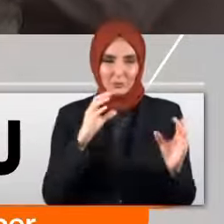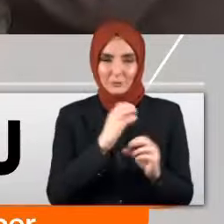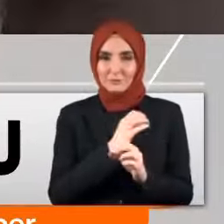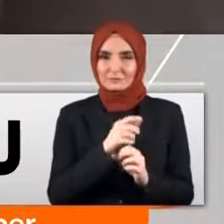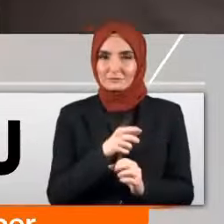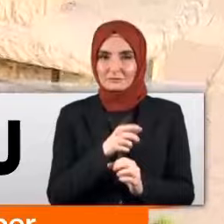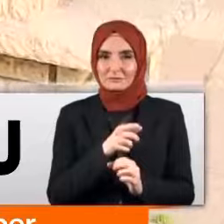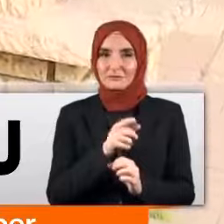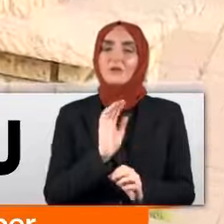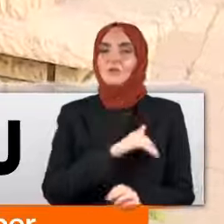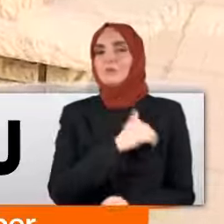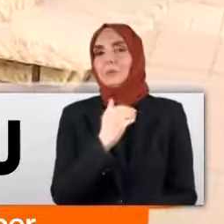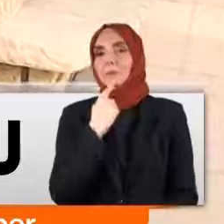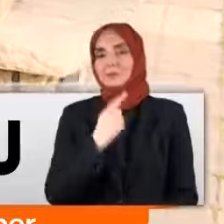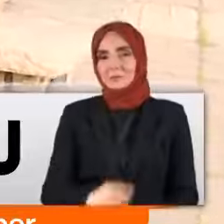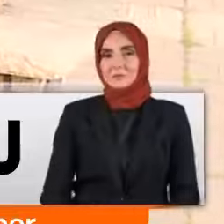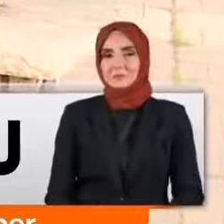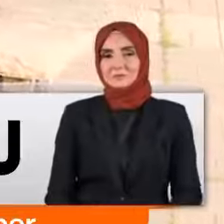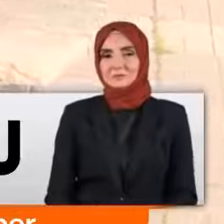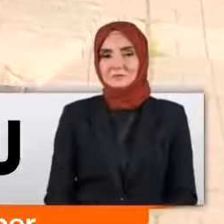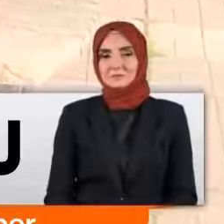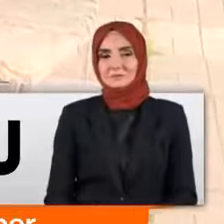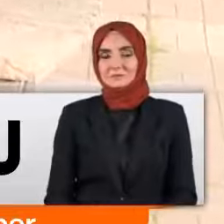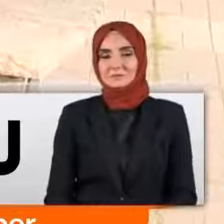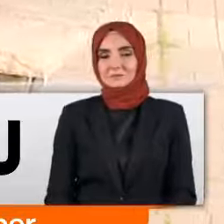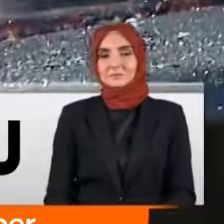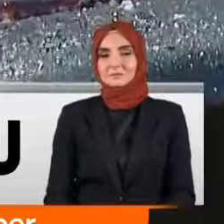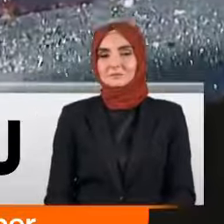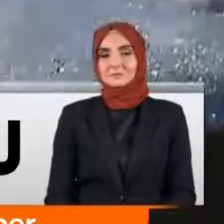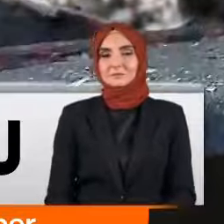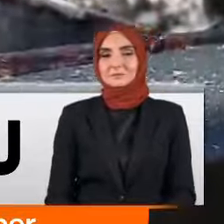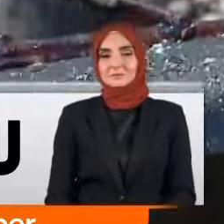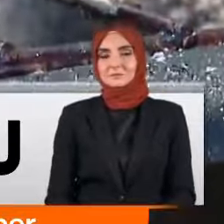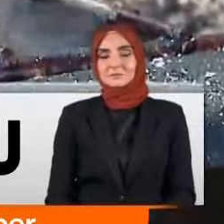Öyle olması gerekiyor. O siyahlar ne? O siyahlar lezzetini katan şey zaten.